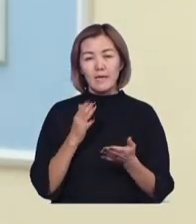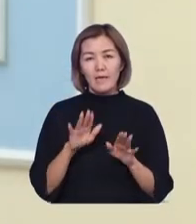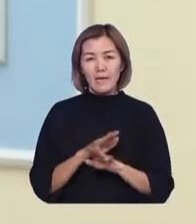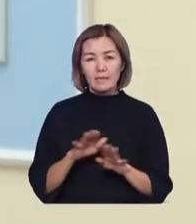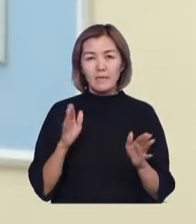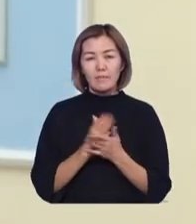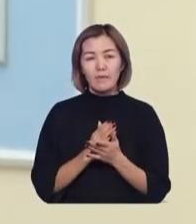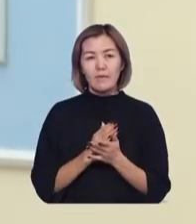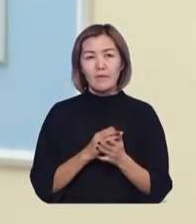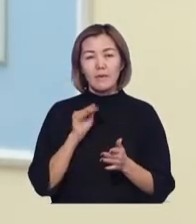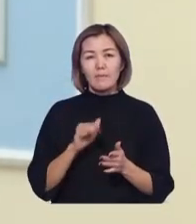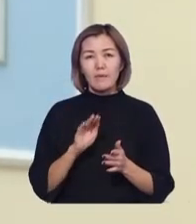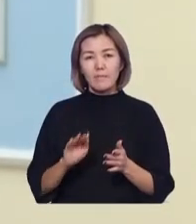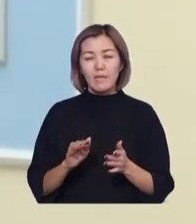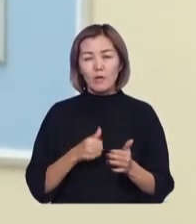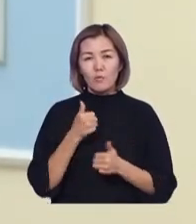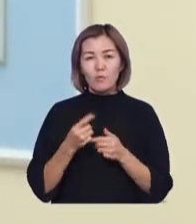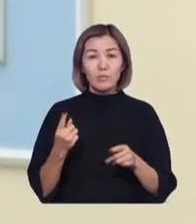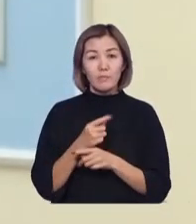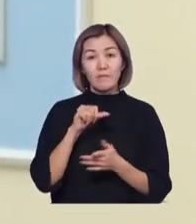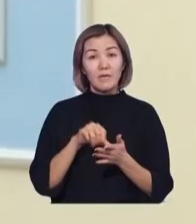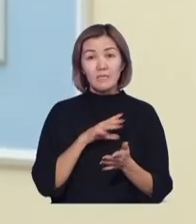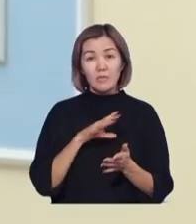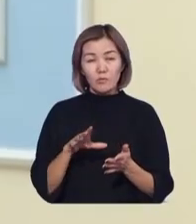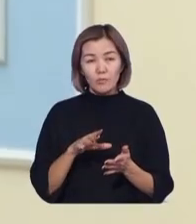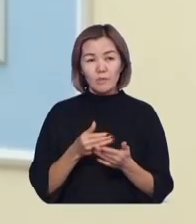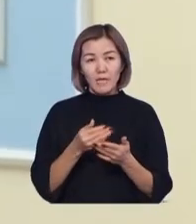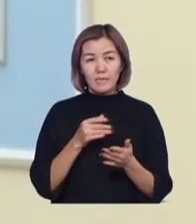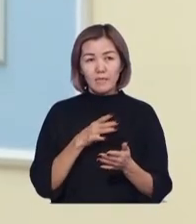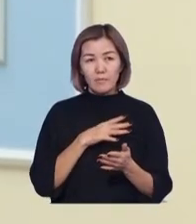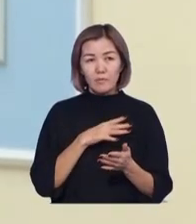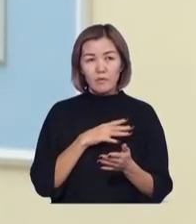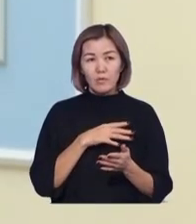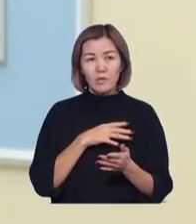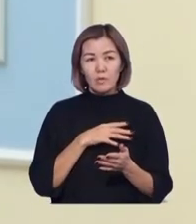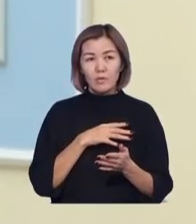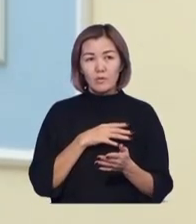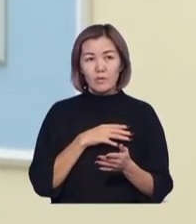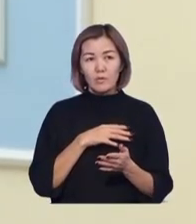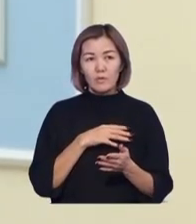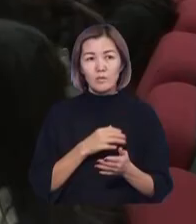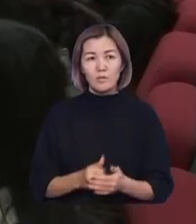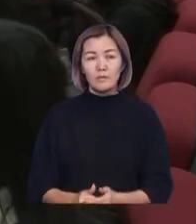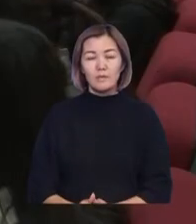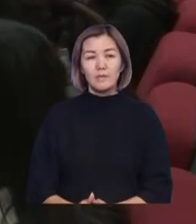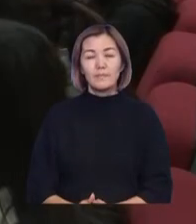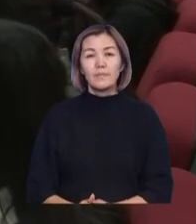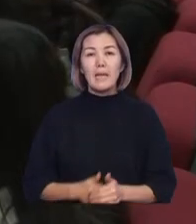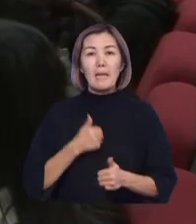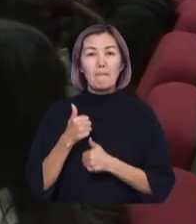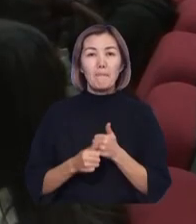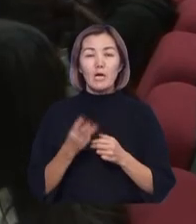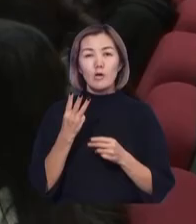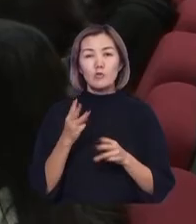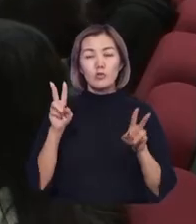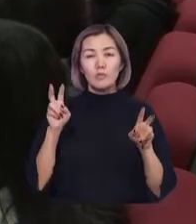Осы мың бала конкурсына мен бірінші рет қатысып отқан жоқпын. Мен өз-өзімді көрсету үшін келдім. Байқау үш